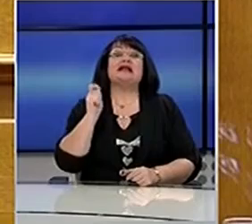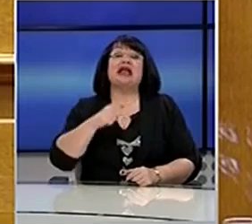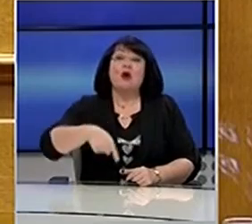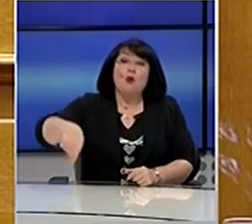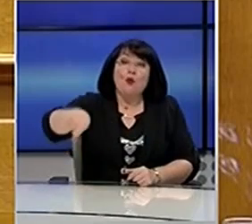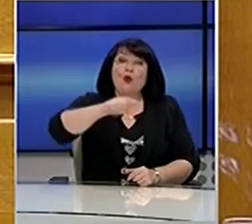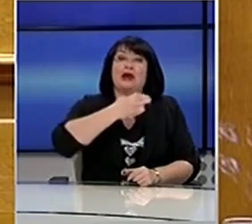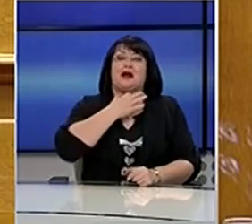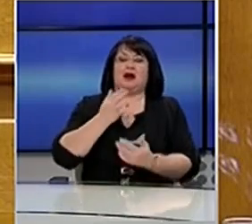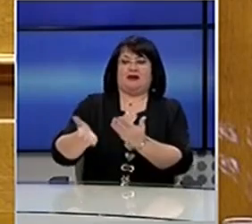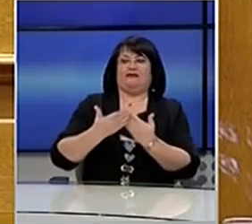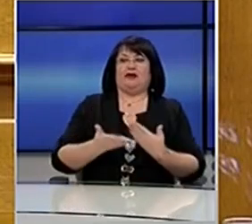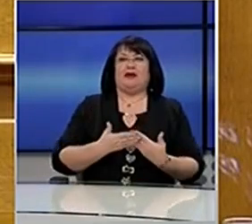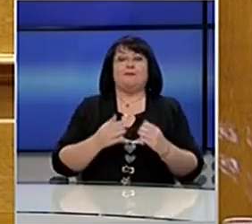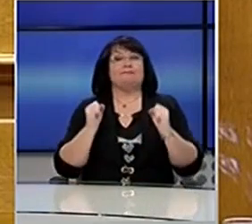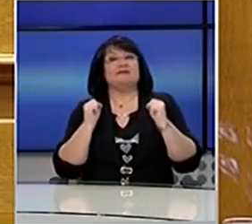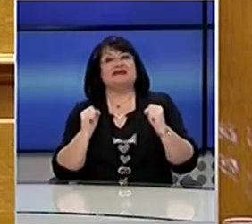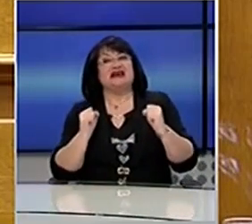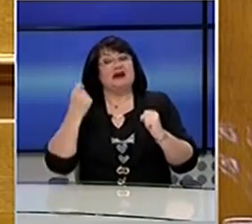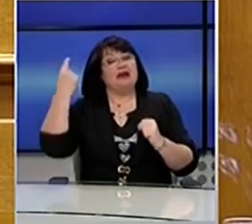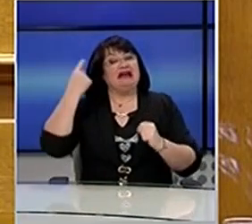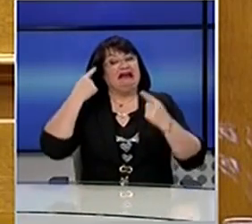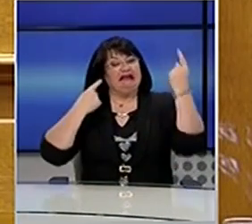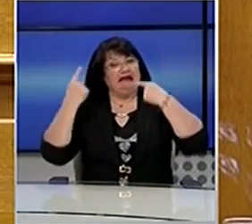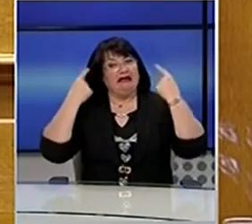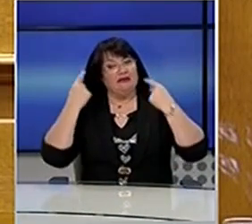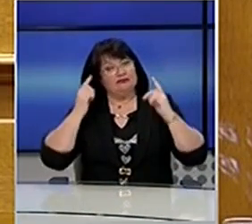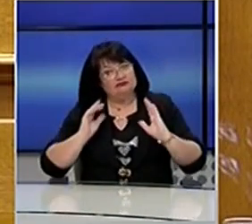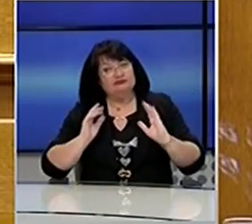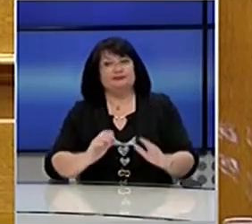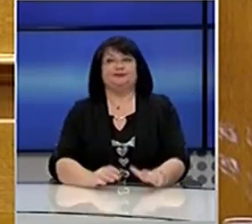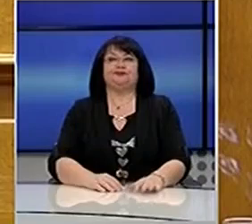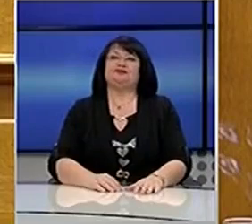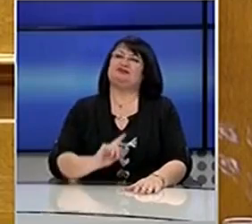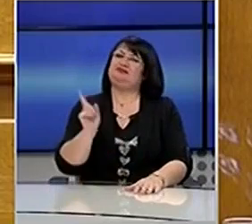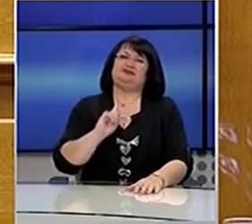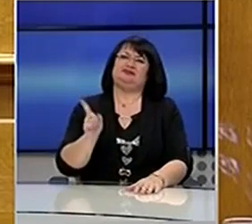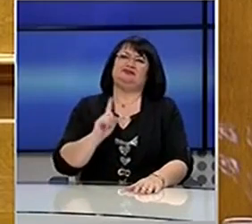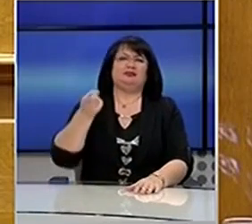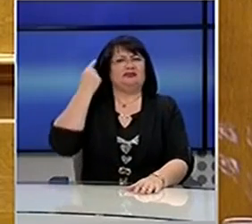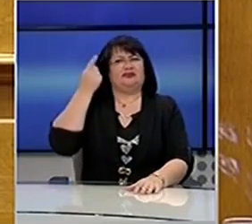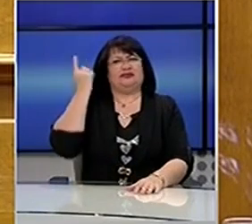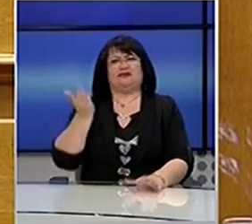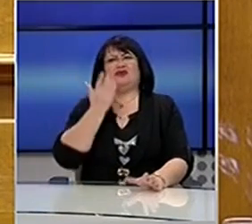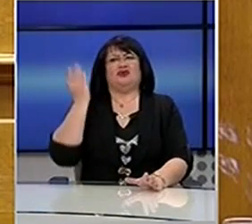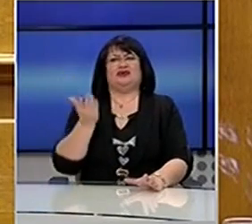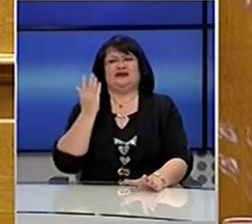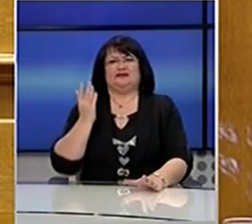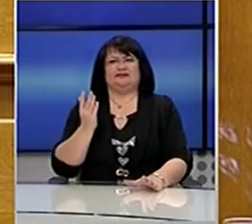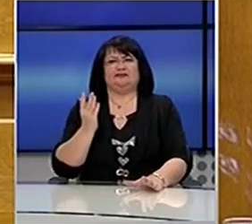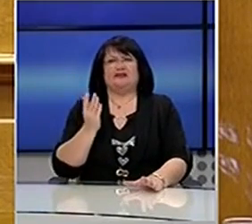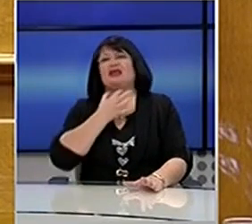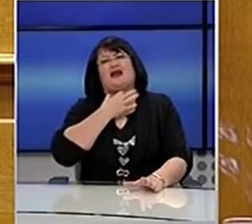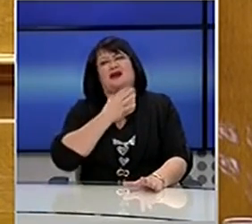όλων, από την ψύχρεμη κριτική των αντιπάλων. Όχι από